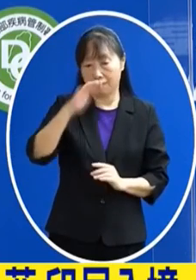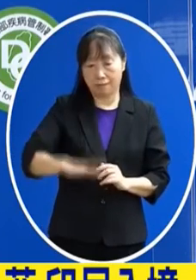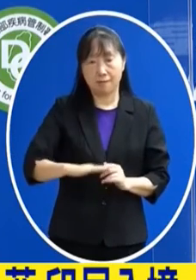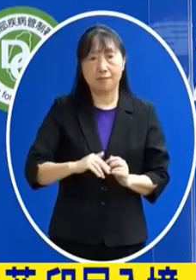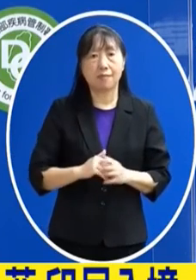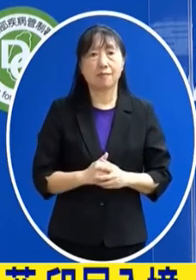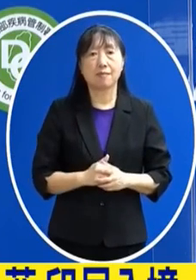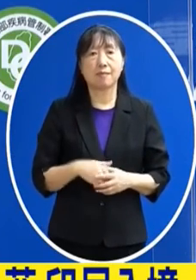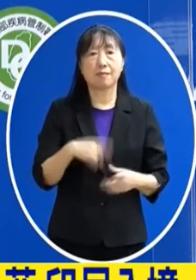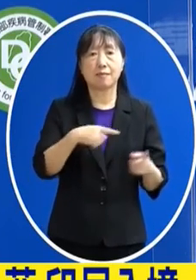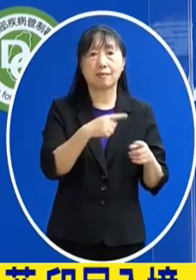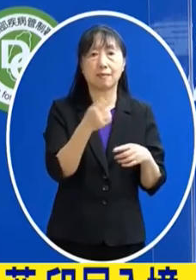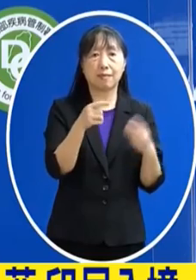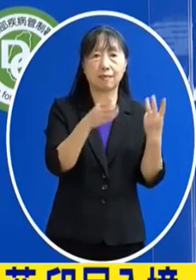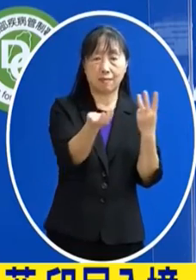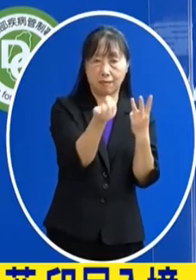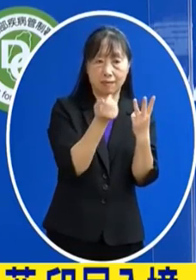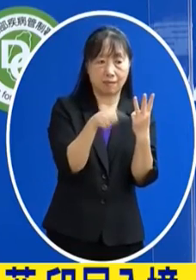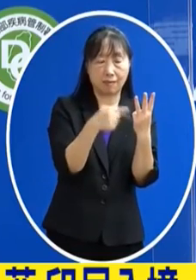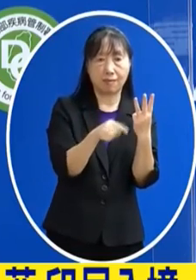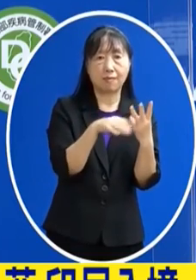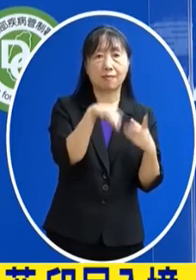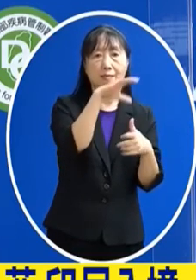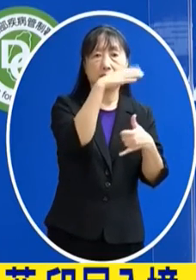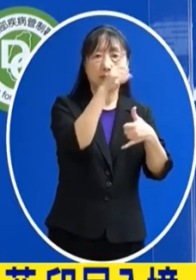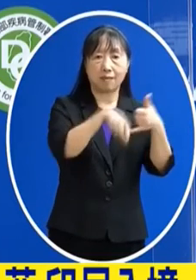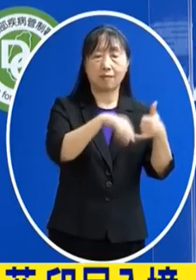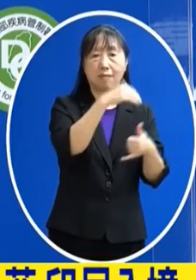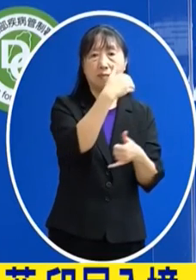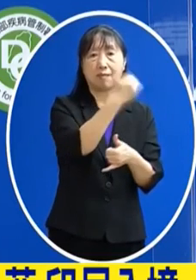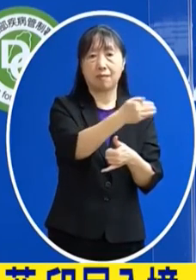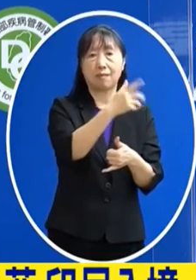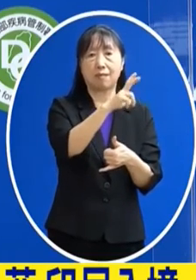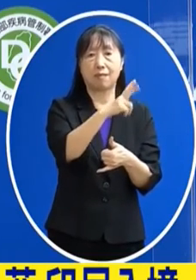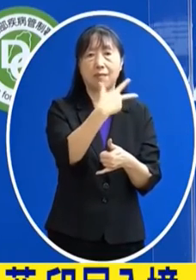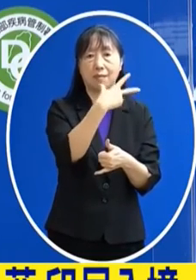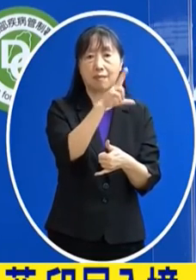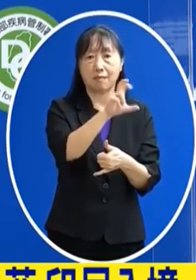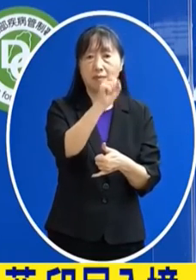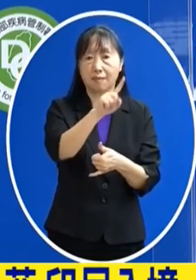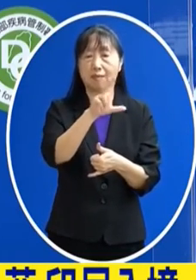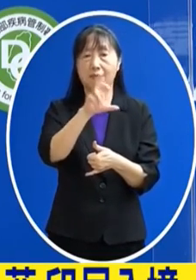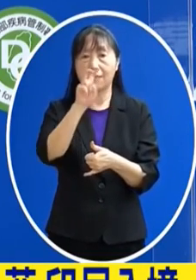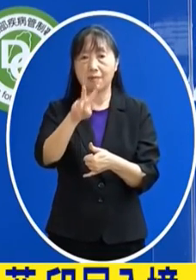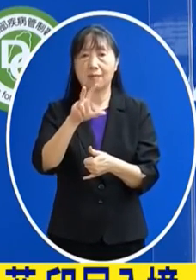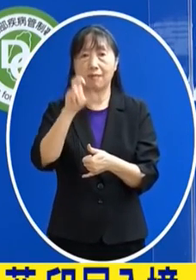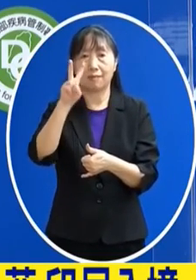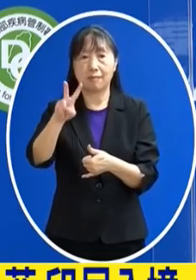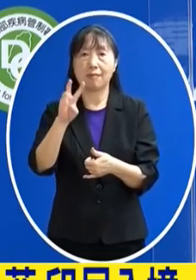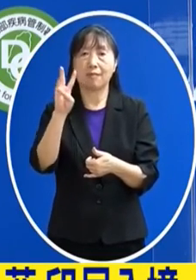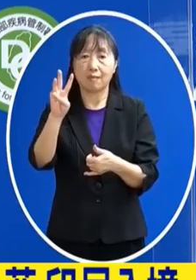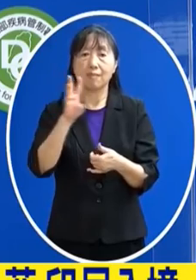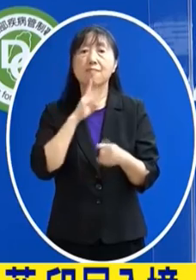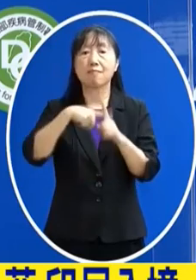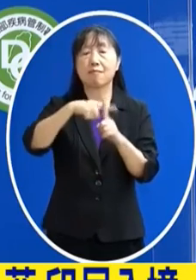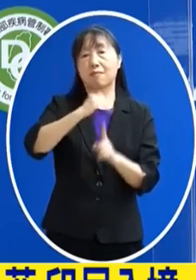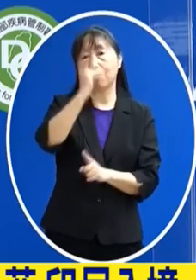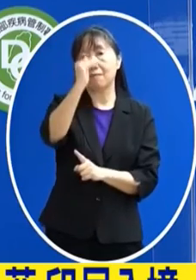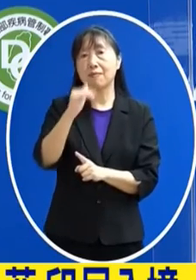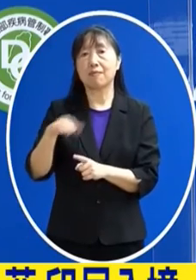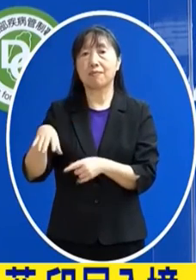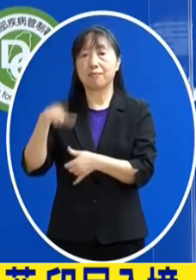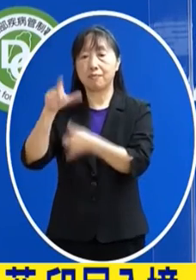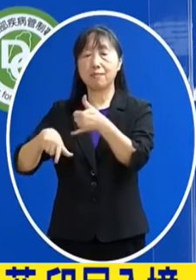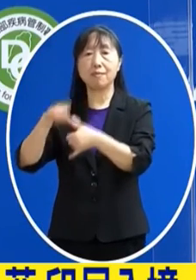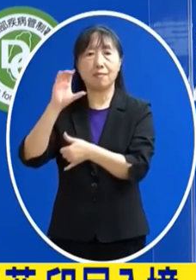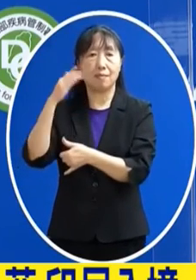哈，前面三例971、972、973，它 CT 值都32，哦相当的高了哈，那974